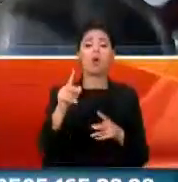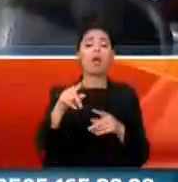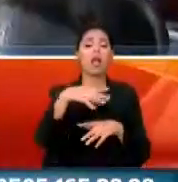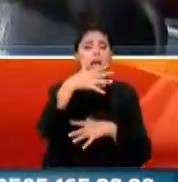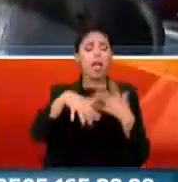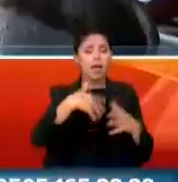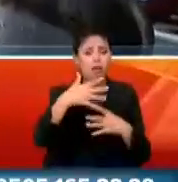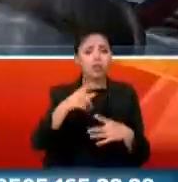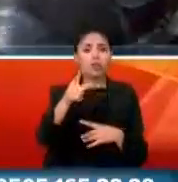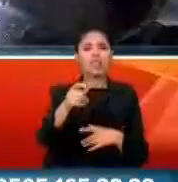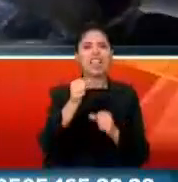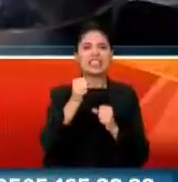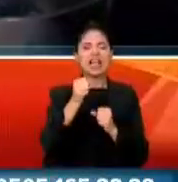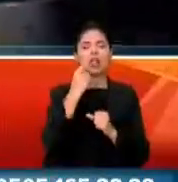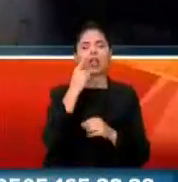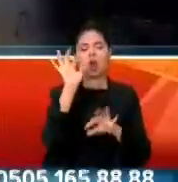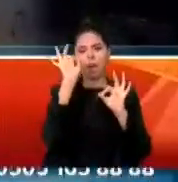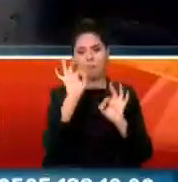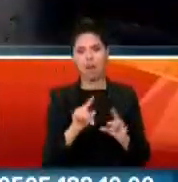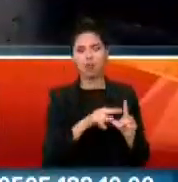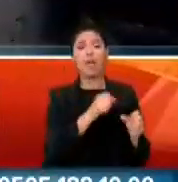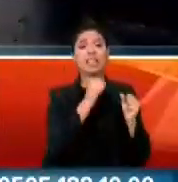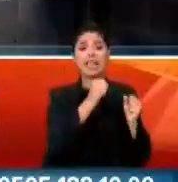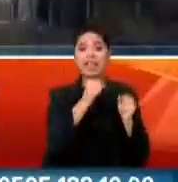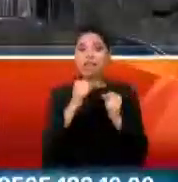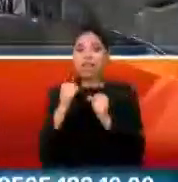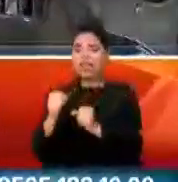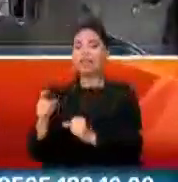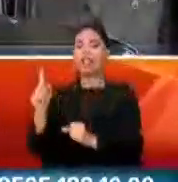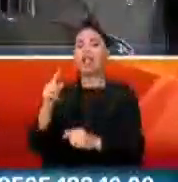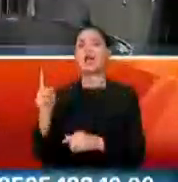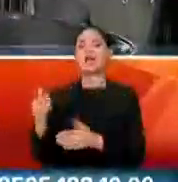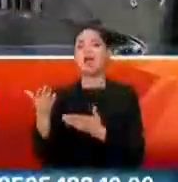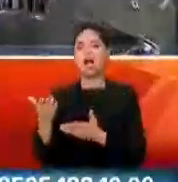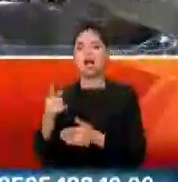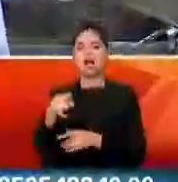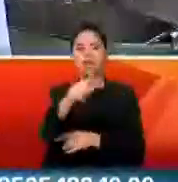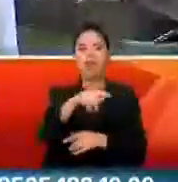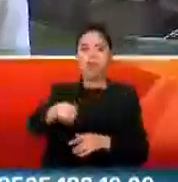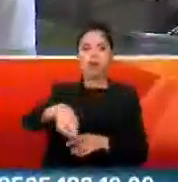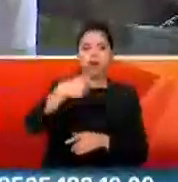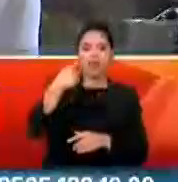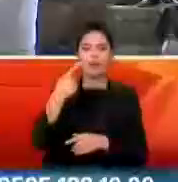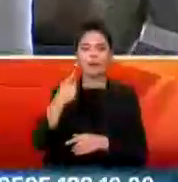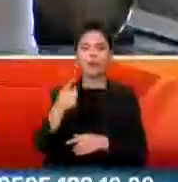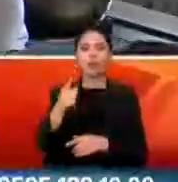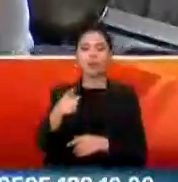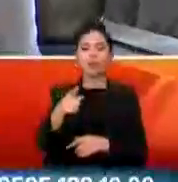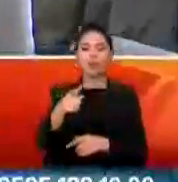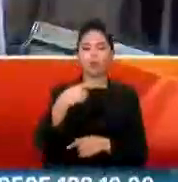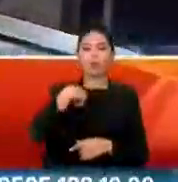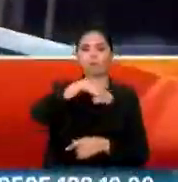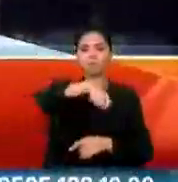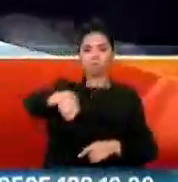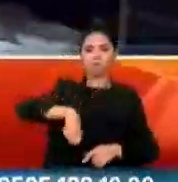hububatları koyarken sert olanlarla başlıyoruz. Çünkü onların pişmesi daha uzun sürüyor. Efendim kepçeyi Mine Hanım'dan devraldık. Mikrofonu devrettik. Biz